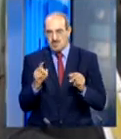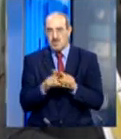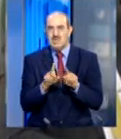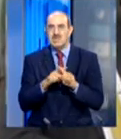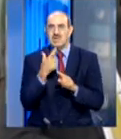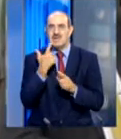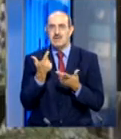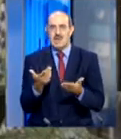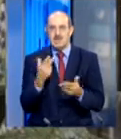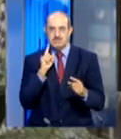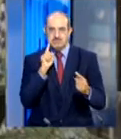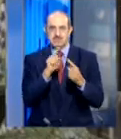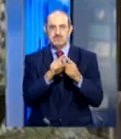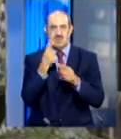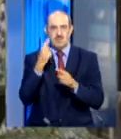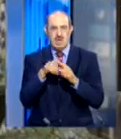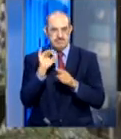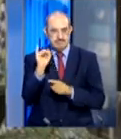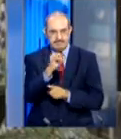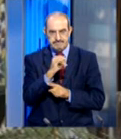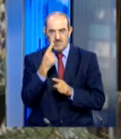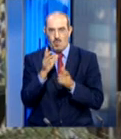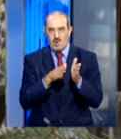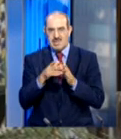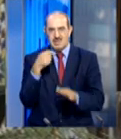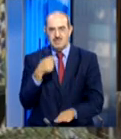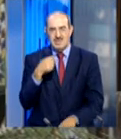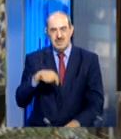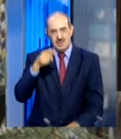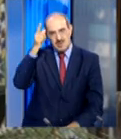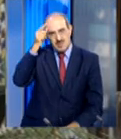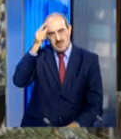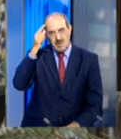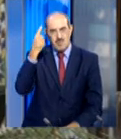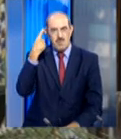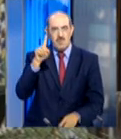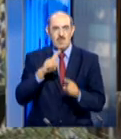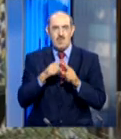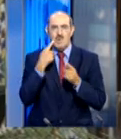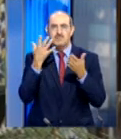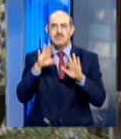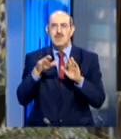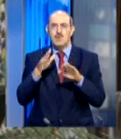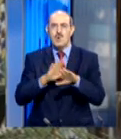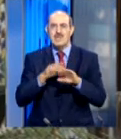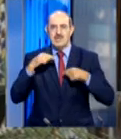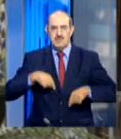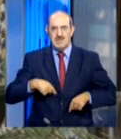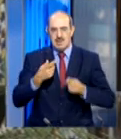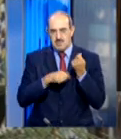السانحة لأذكر كذلك بتعليمات السيد رئيس الجمهورية في مجلس الوزراء الأخير المنعقد يوم الثلاثاء